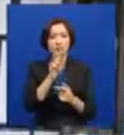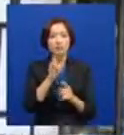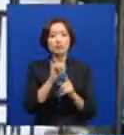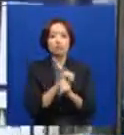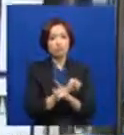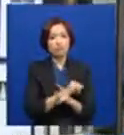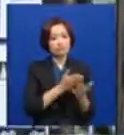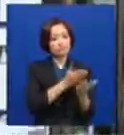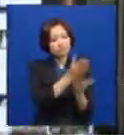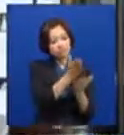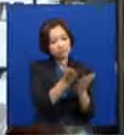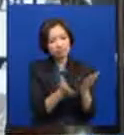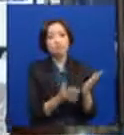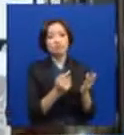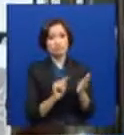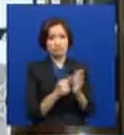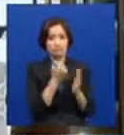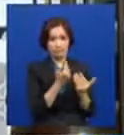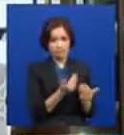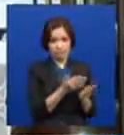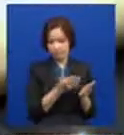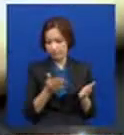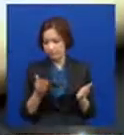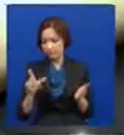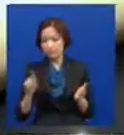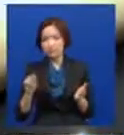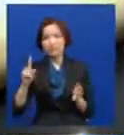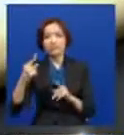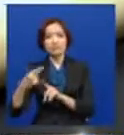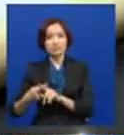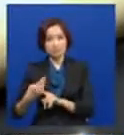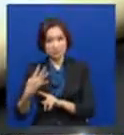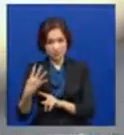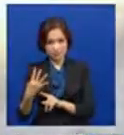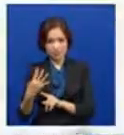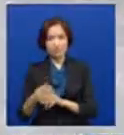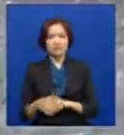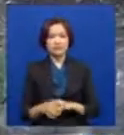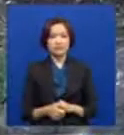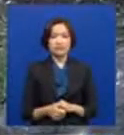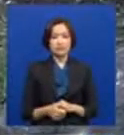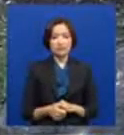ขาตั้งแต่วันนี้จนถึงวันที่21เมษายนนี้